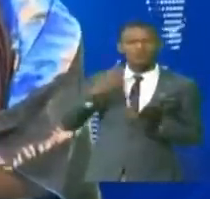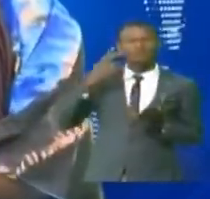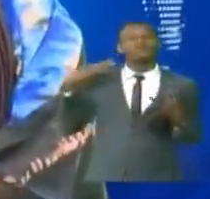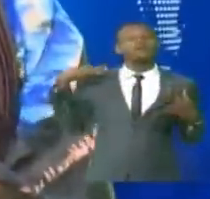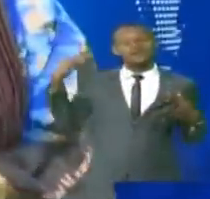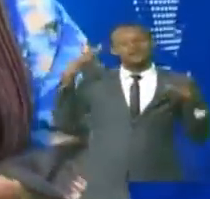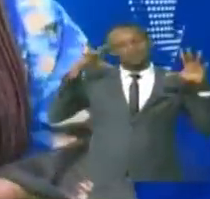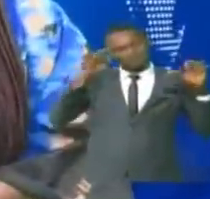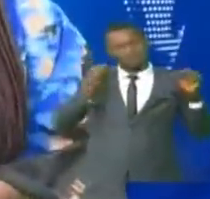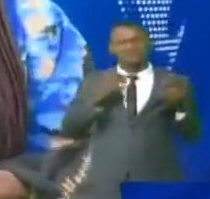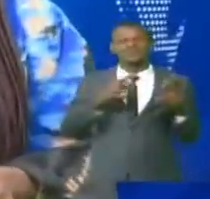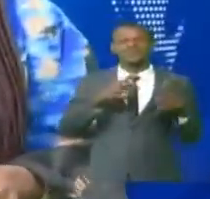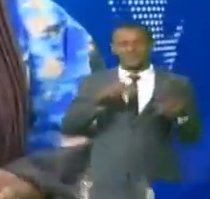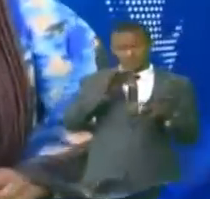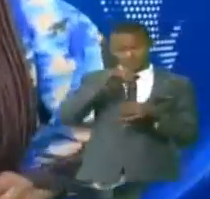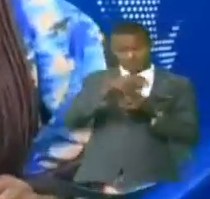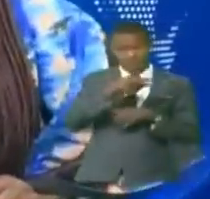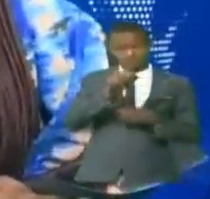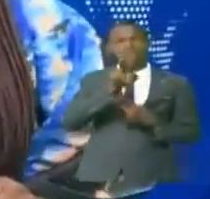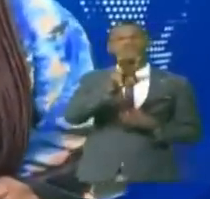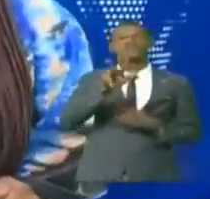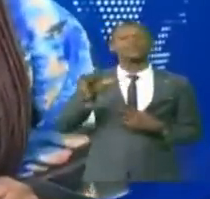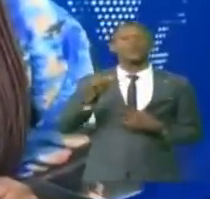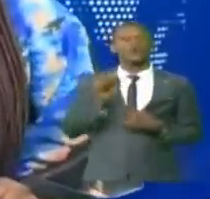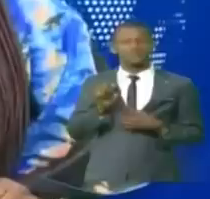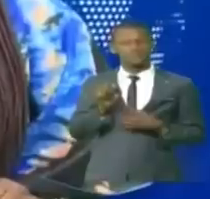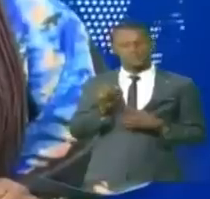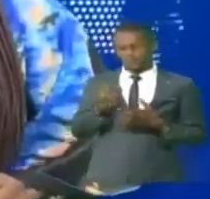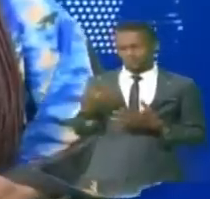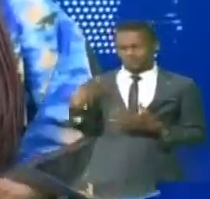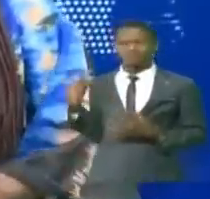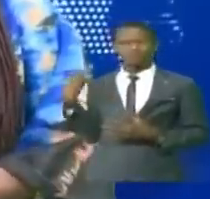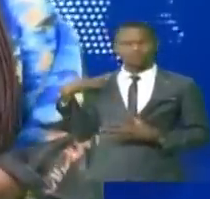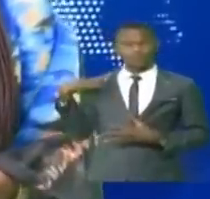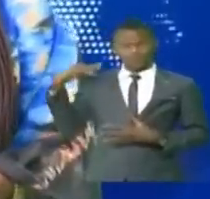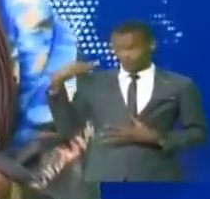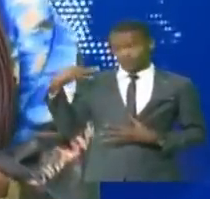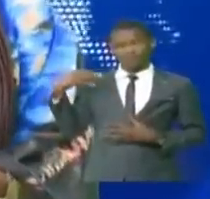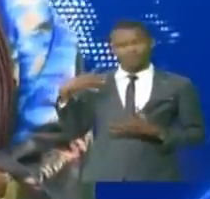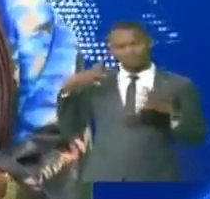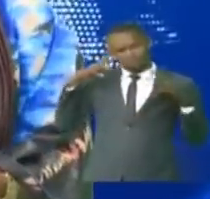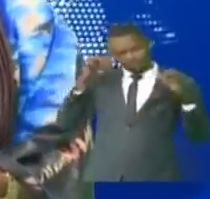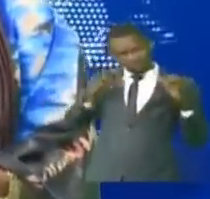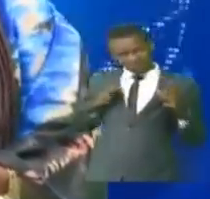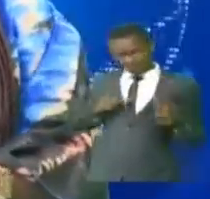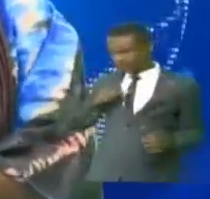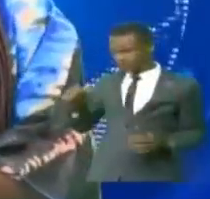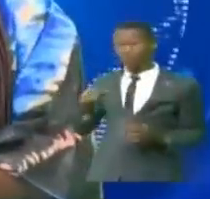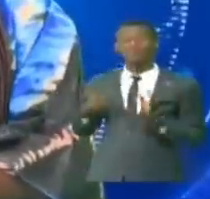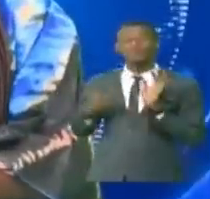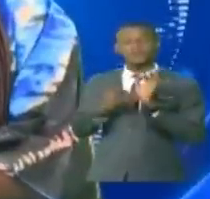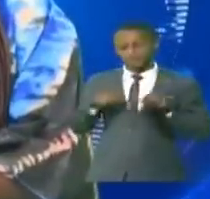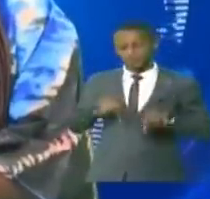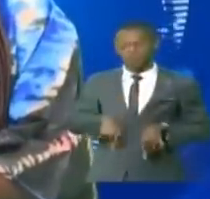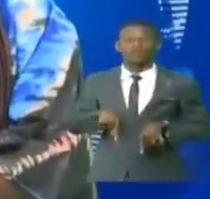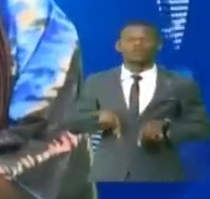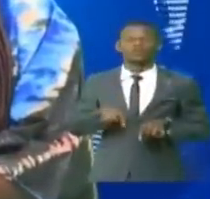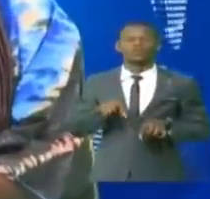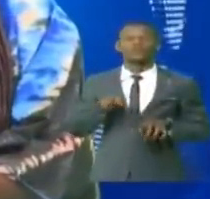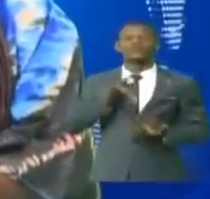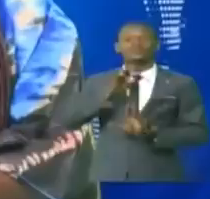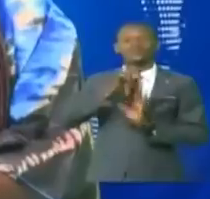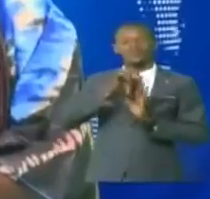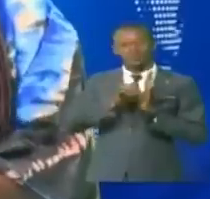Le chef de l'État congolais a officiellement déposé son dossier de candidature ce samedi 7 octobre au bureau de réception